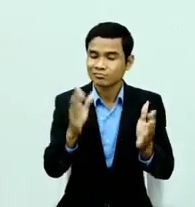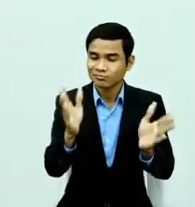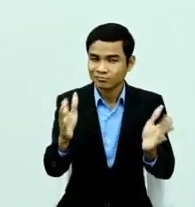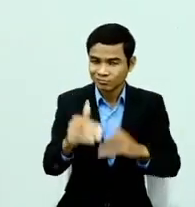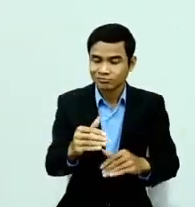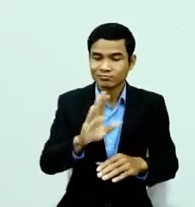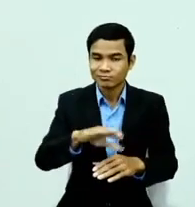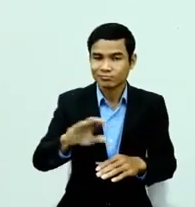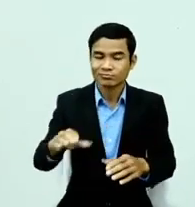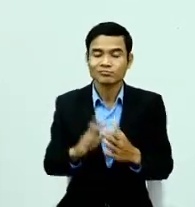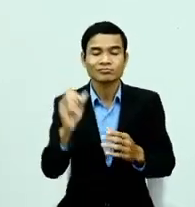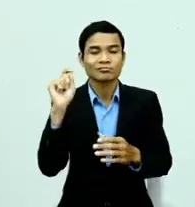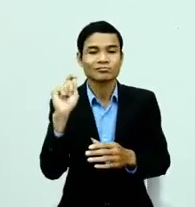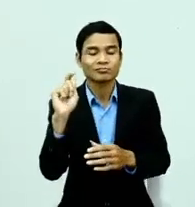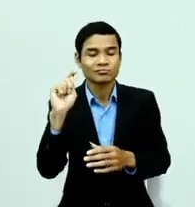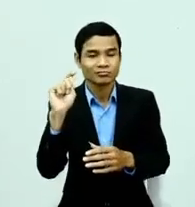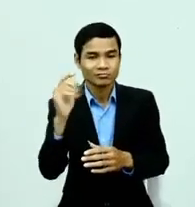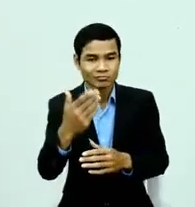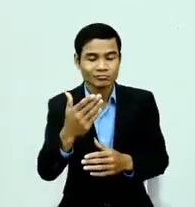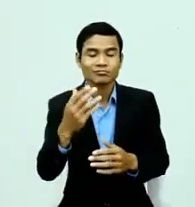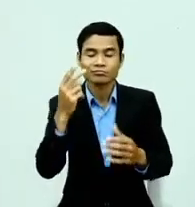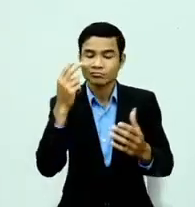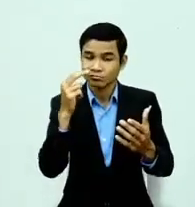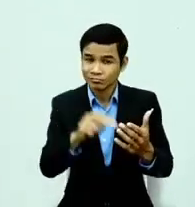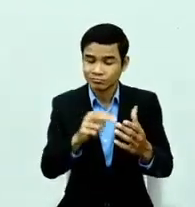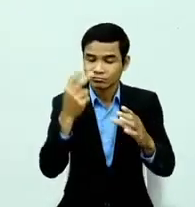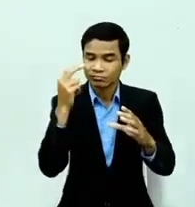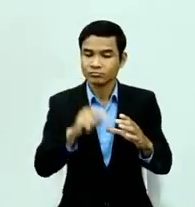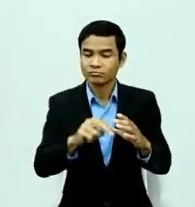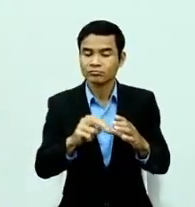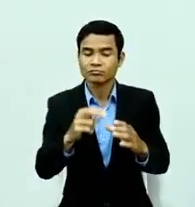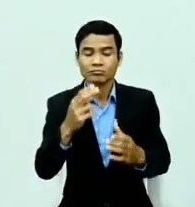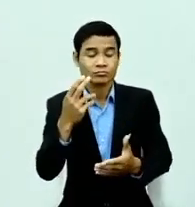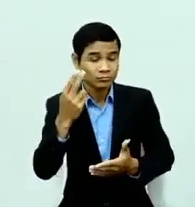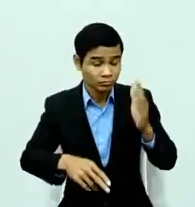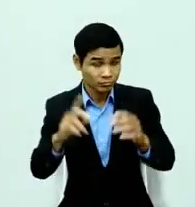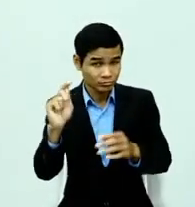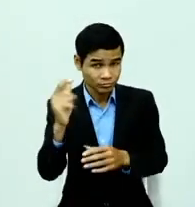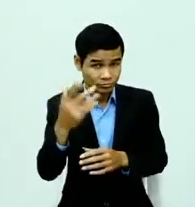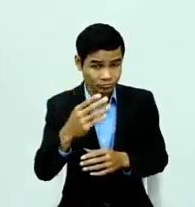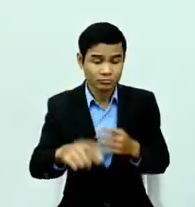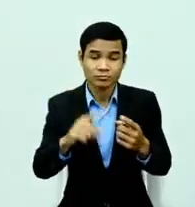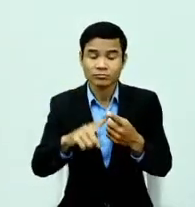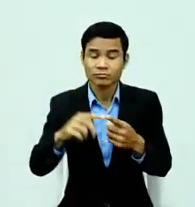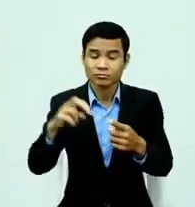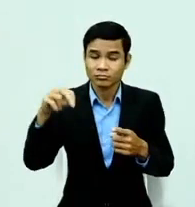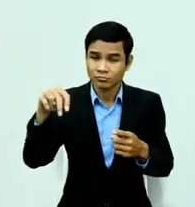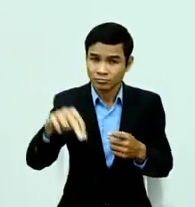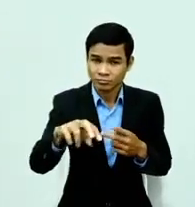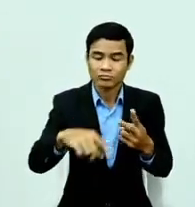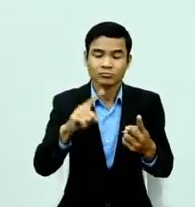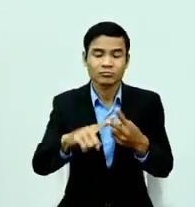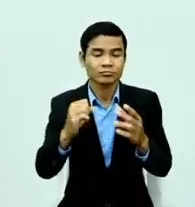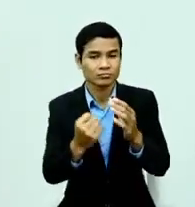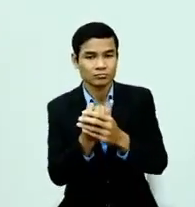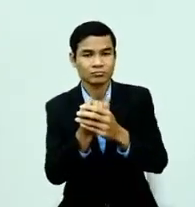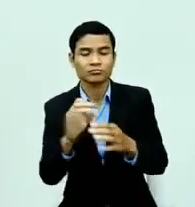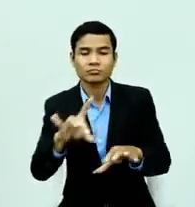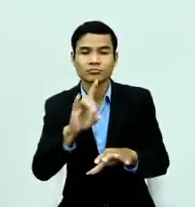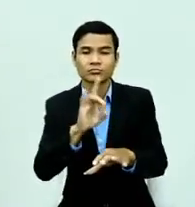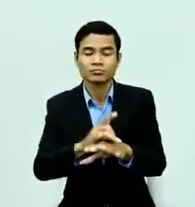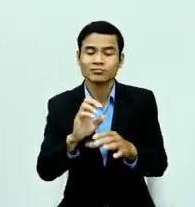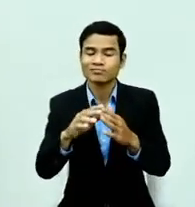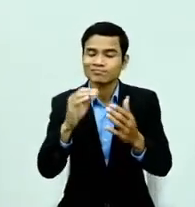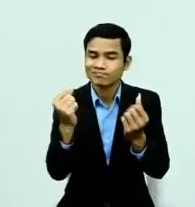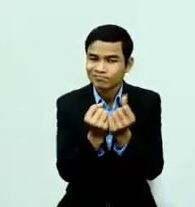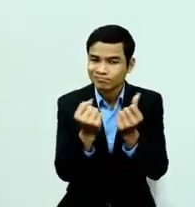ឲ្យកូនទូទាយរូបអ្វីខ្លះកូនចាគឺអ្នកគ្រូឲ្យកូនទូទាយរូបចាចោះនឹងដោះអញ្ចឹងការលេងល្បែងទូទាយរ